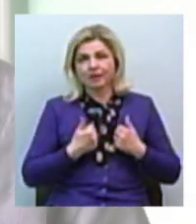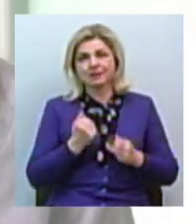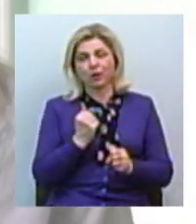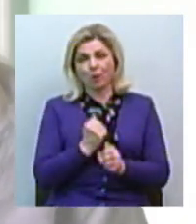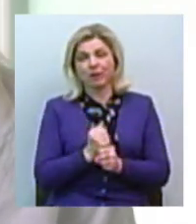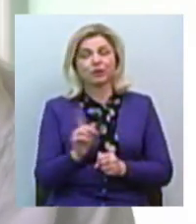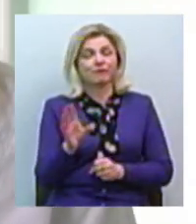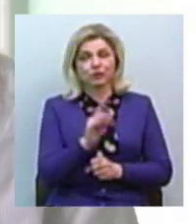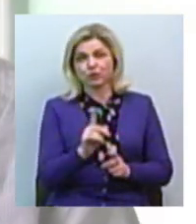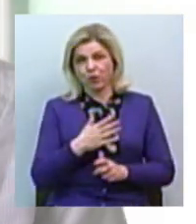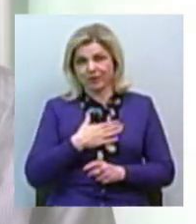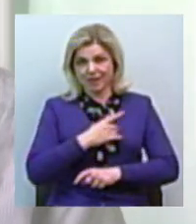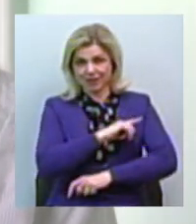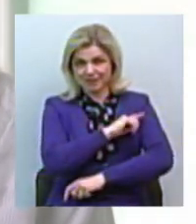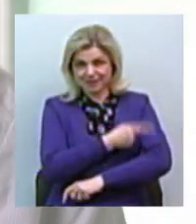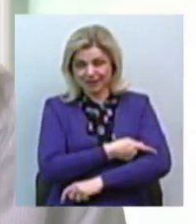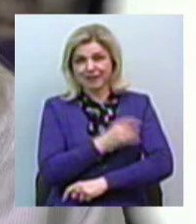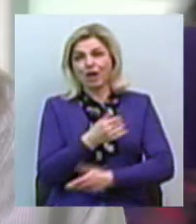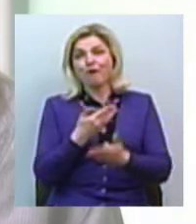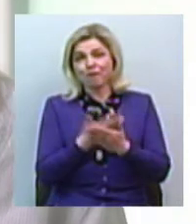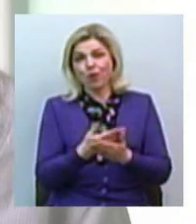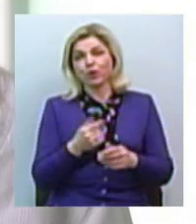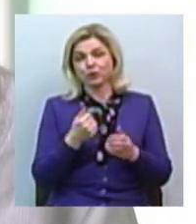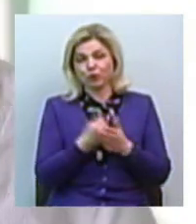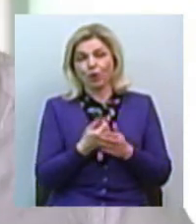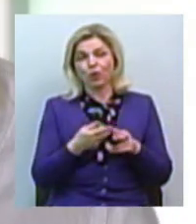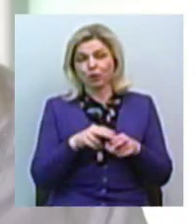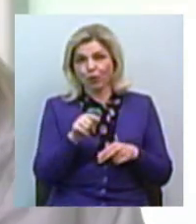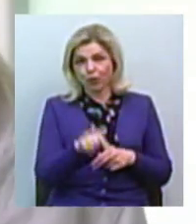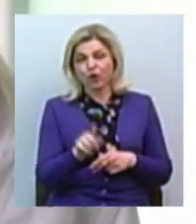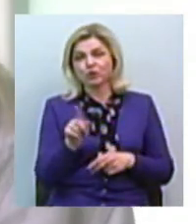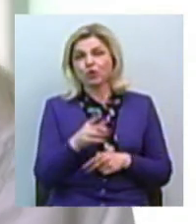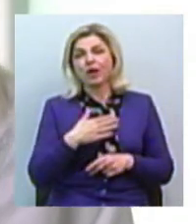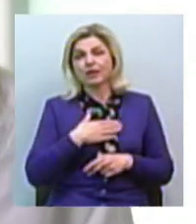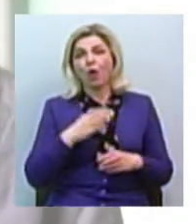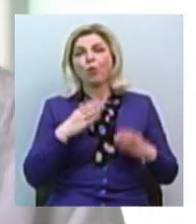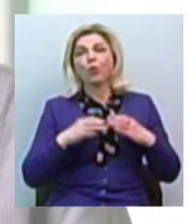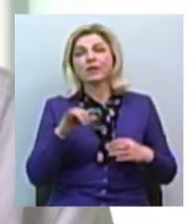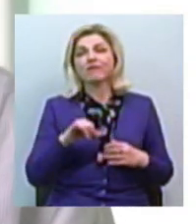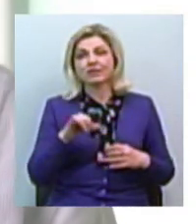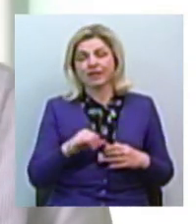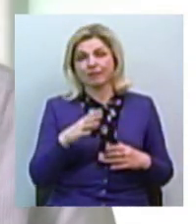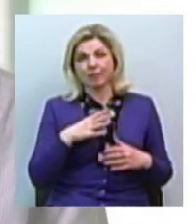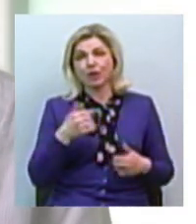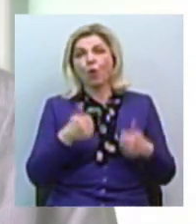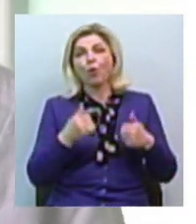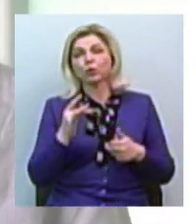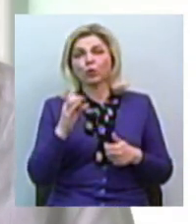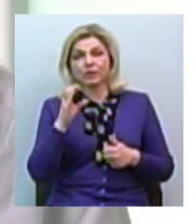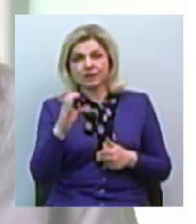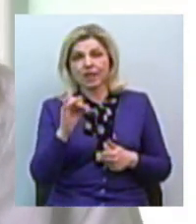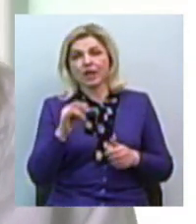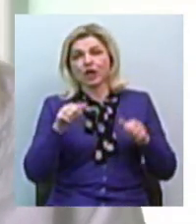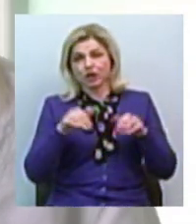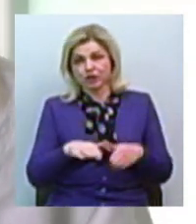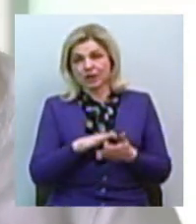все, що в наших силах. І ось ми дійшли до того, що у нас в нашому університеті був конкурс стартапів. І ми вирішили подати